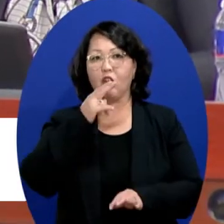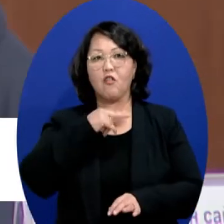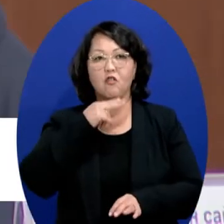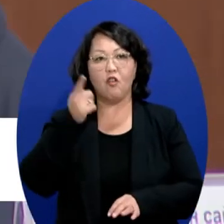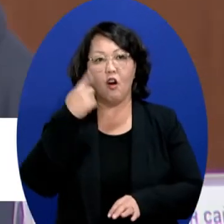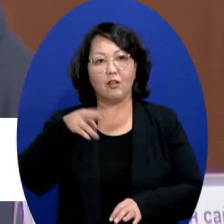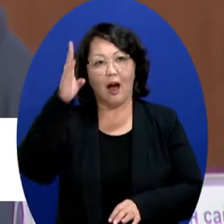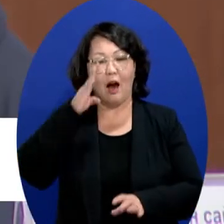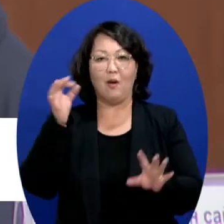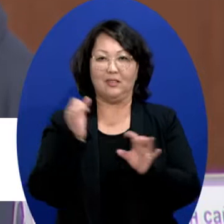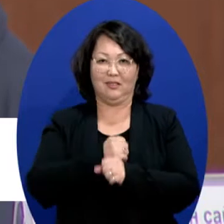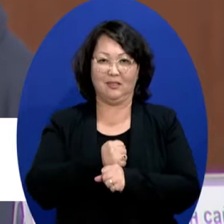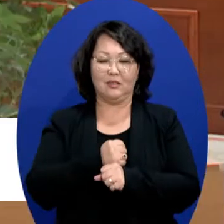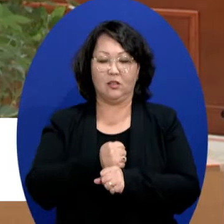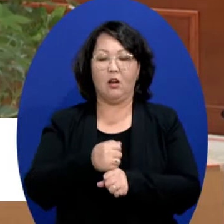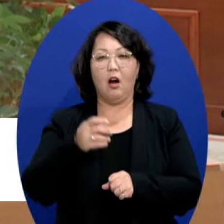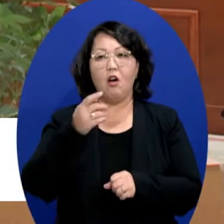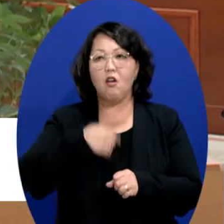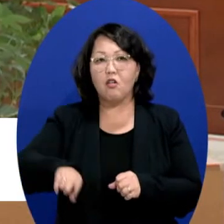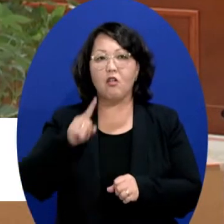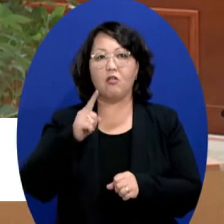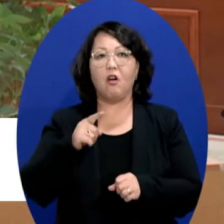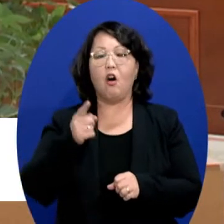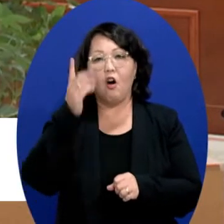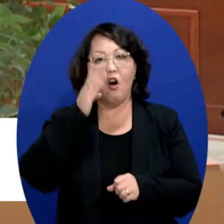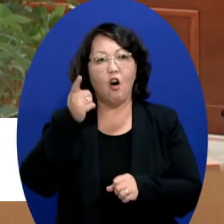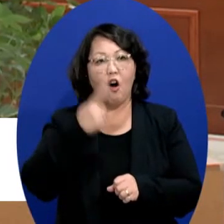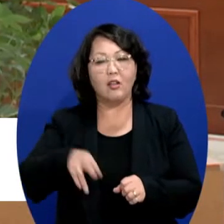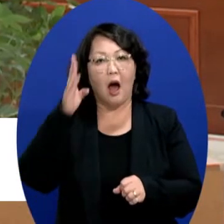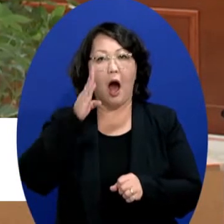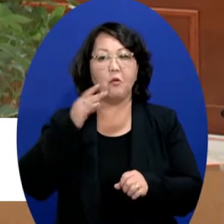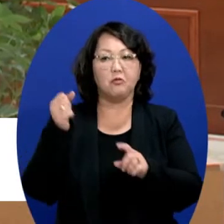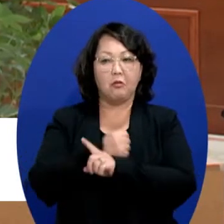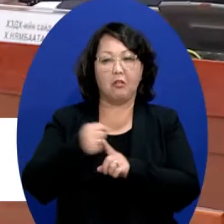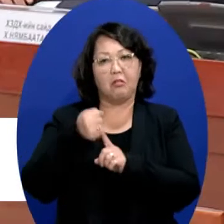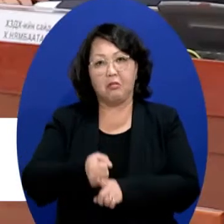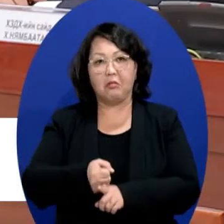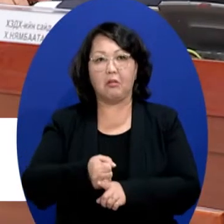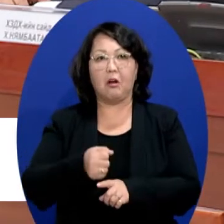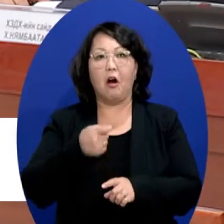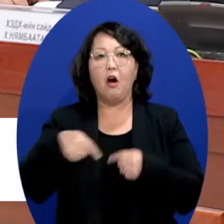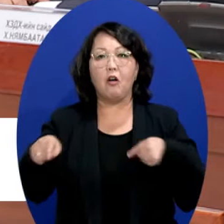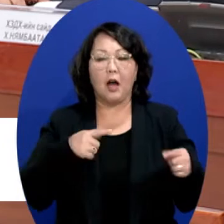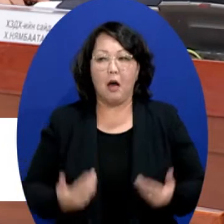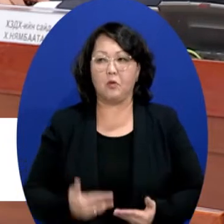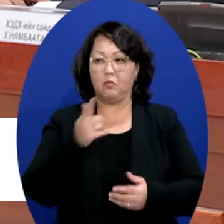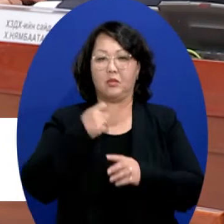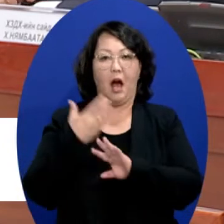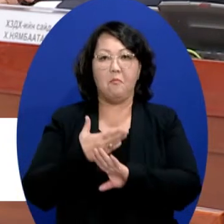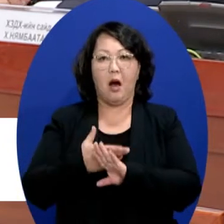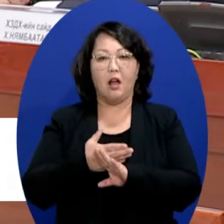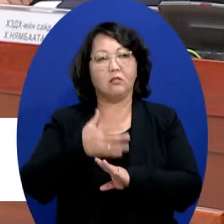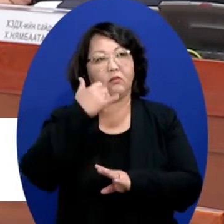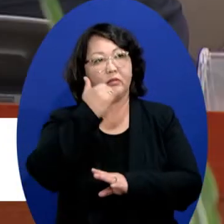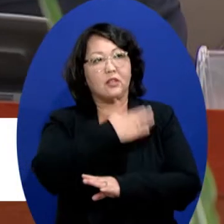алдсан. Хажуудлын айлгуршууд нь охиныг хойд аав нь зодож дарамтлаг гэдгийг мэддэг байсан ч хамгаалаагүй. Мөн бусдад мэдээлээгүй.